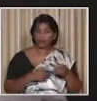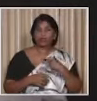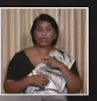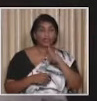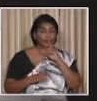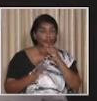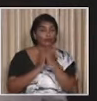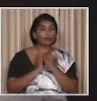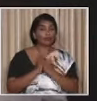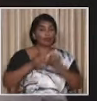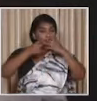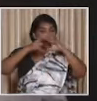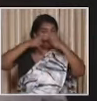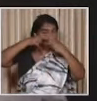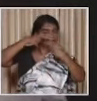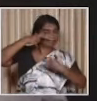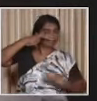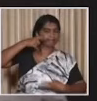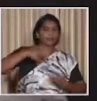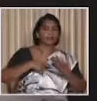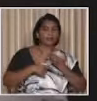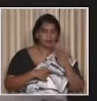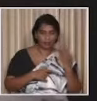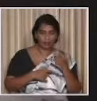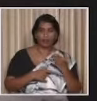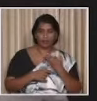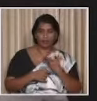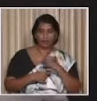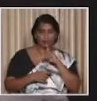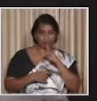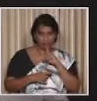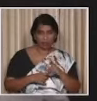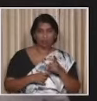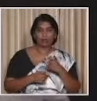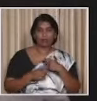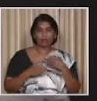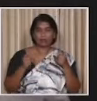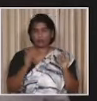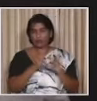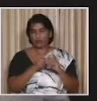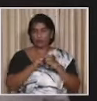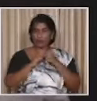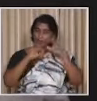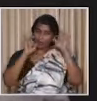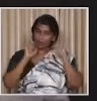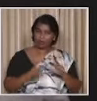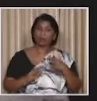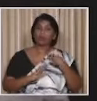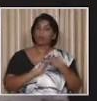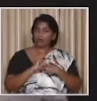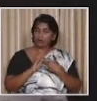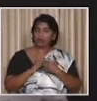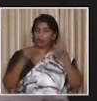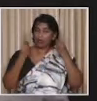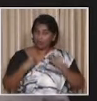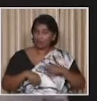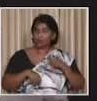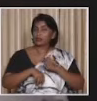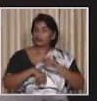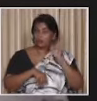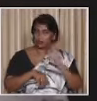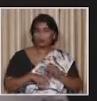කියපු ලැයිස්තුවේ යටට නම ලියා ගන්න පුළුවන් ඒ නිසා කරුණා කරලා කුලල්කා ගන්න නැතුව රටක් බංකොලොත් වෙච්ච